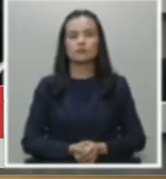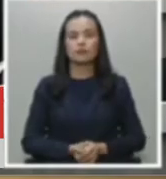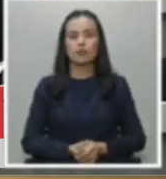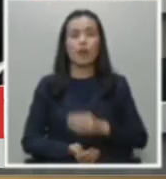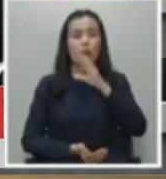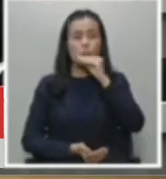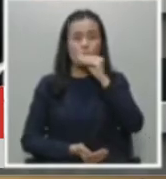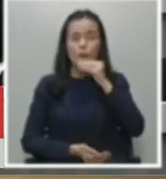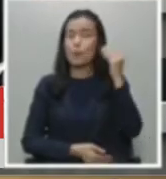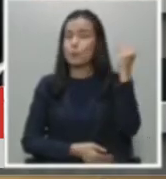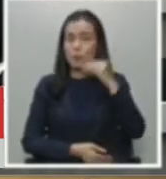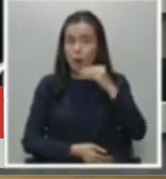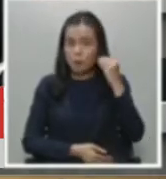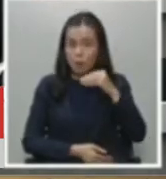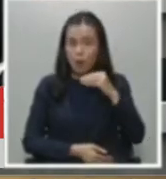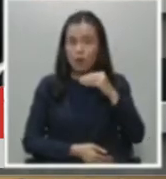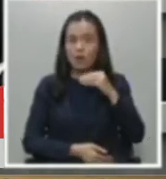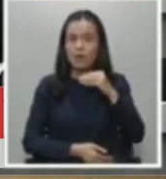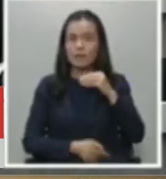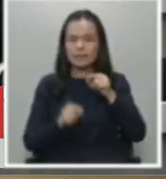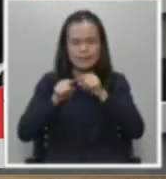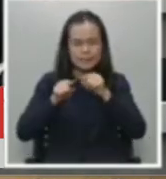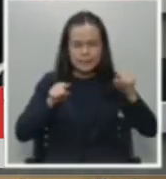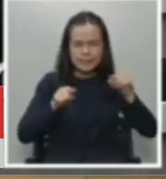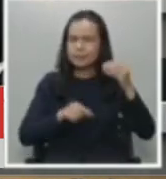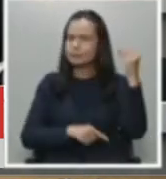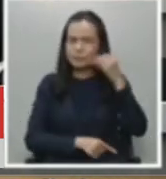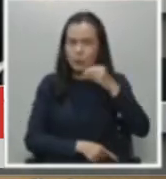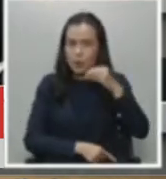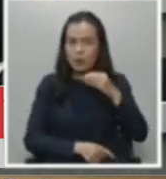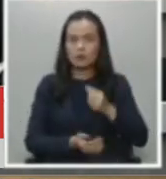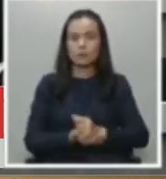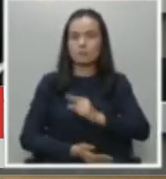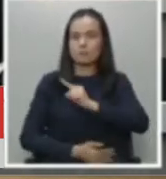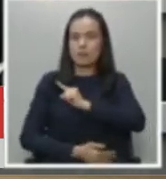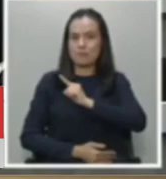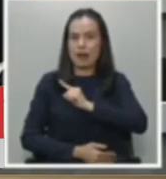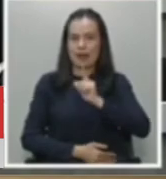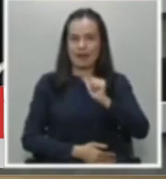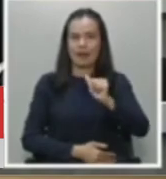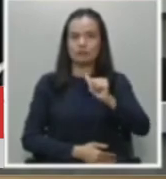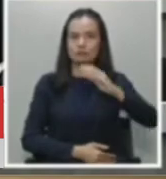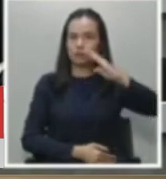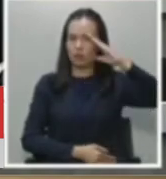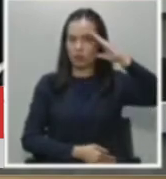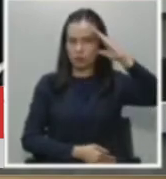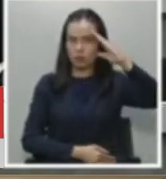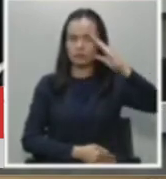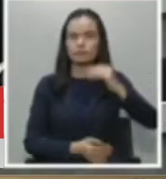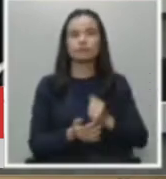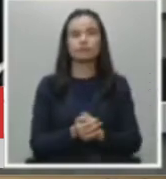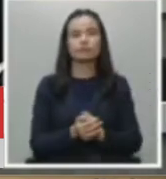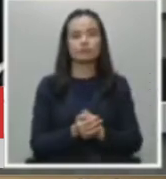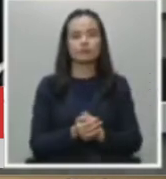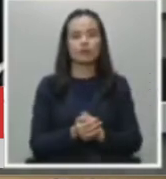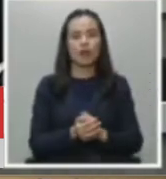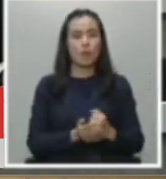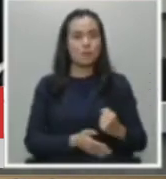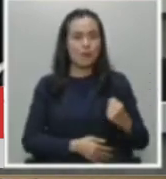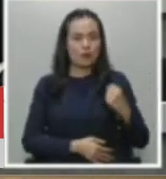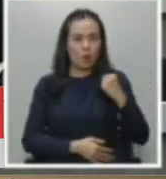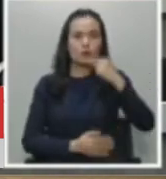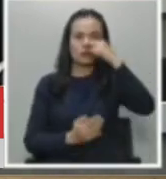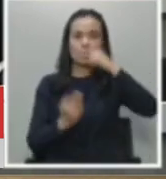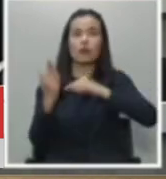พูดอยู่เสมอขีดเส้นใต้ภารกิจหลักของกองทัพคือเน้นความมั่นคงของประเท